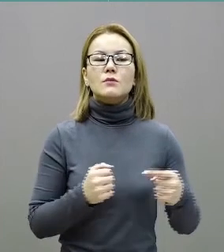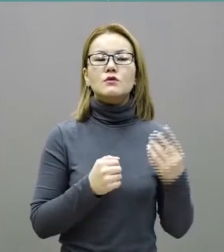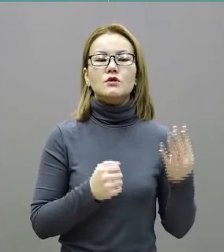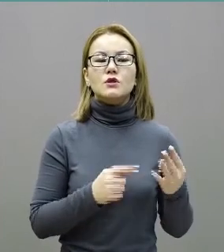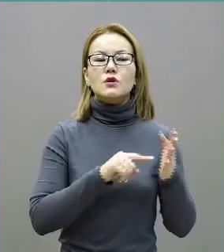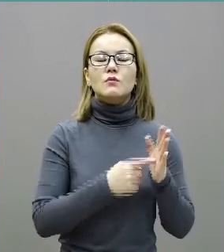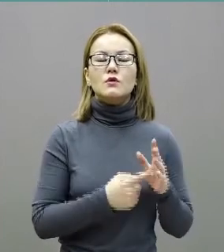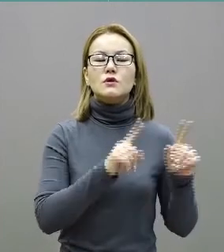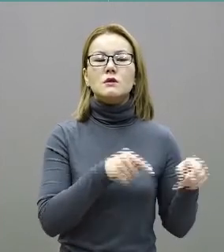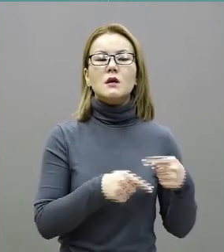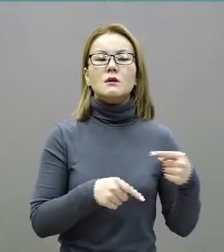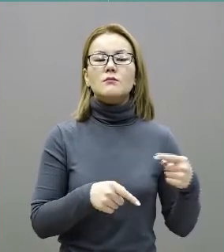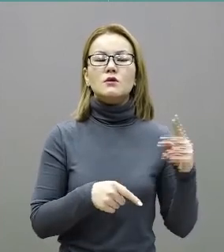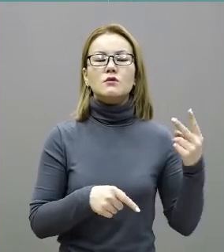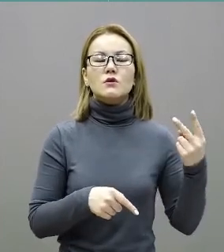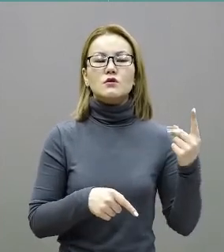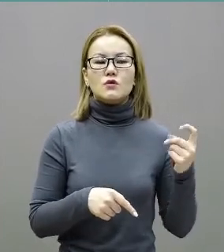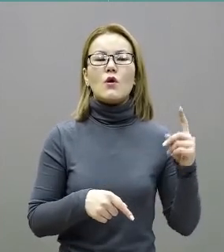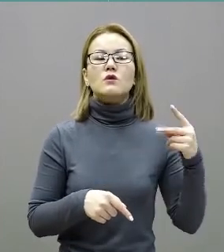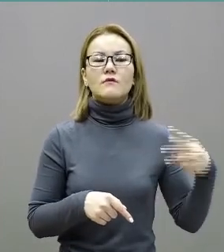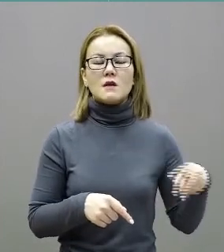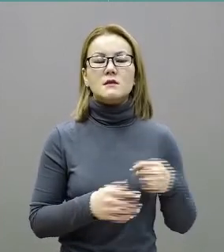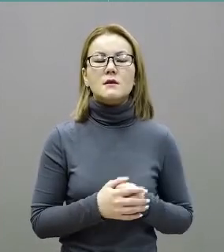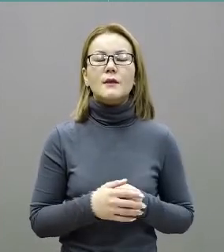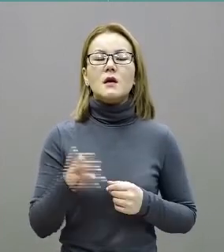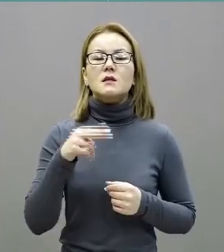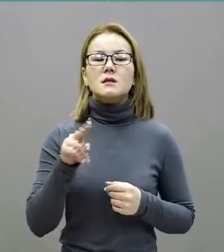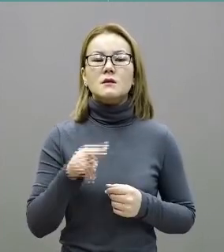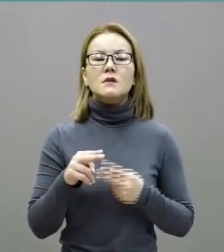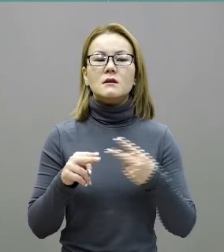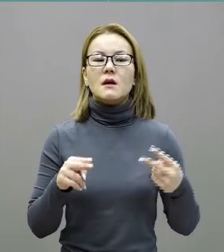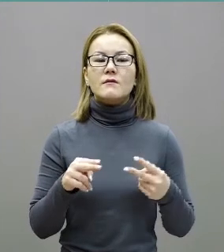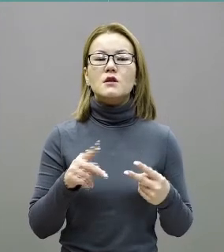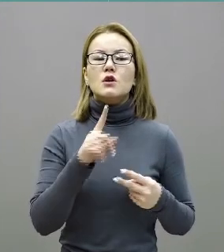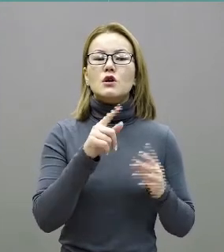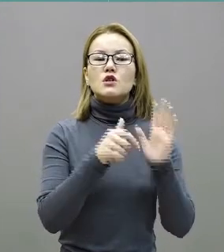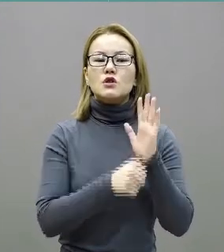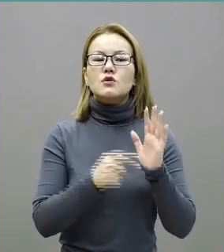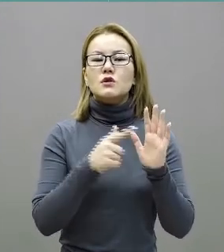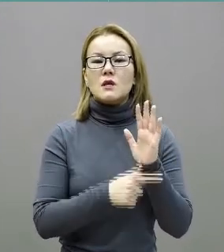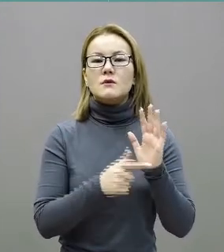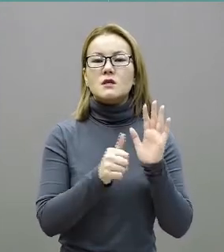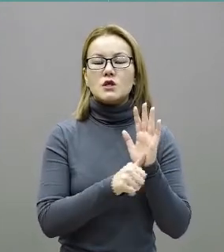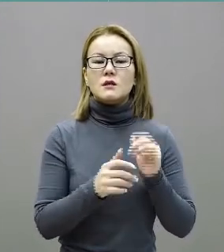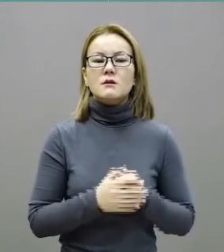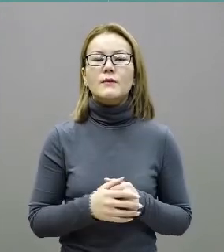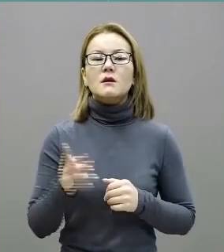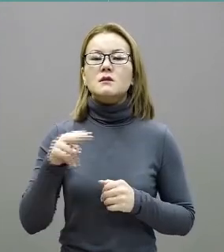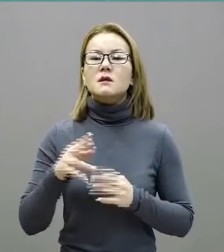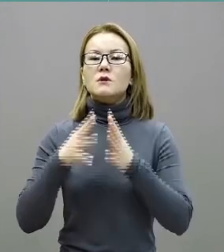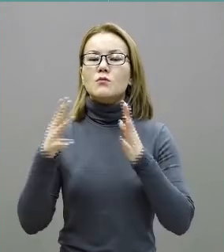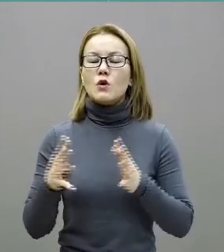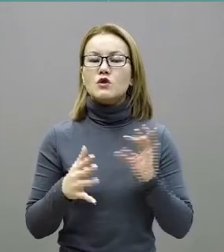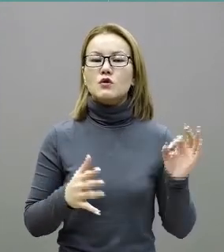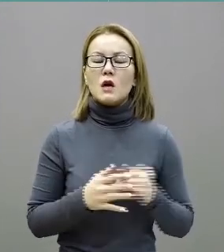4 умноженное на минус 120 дискриминант равен 676 дискриминант больше